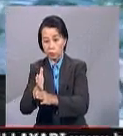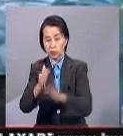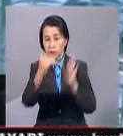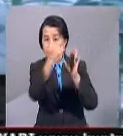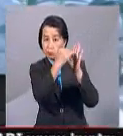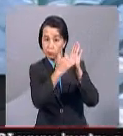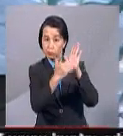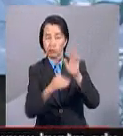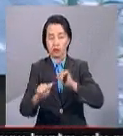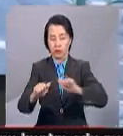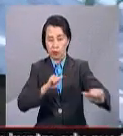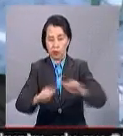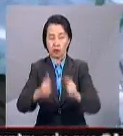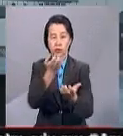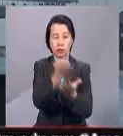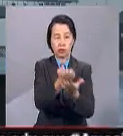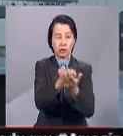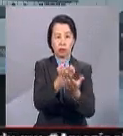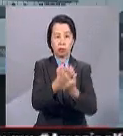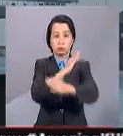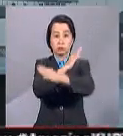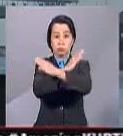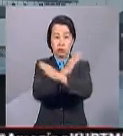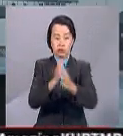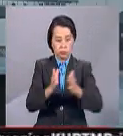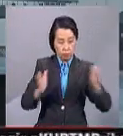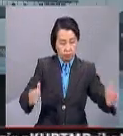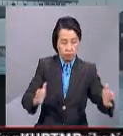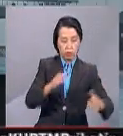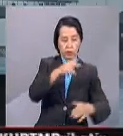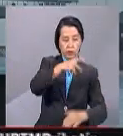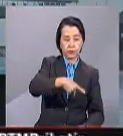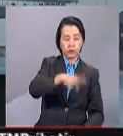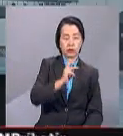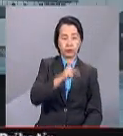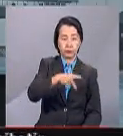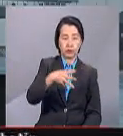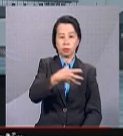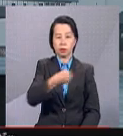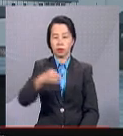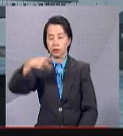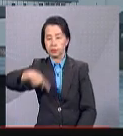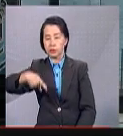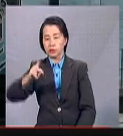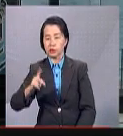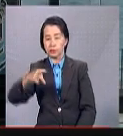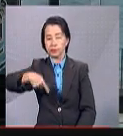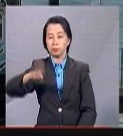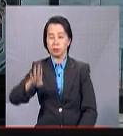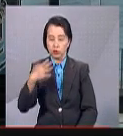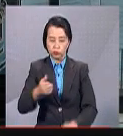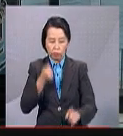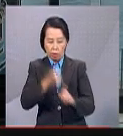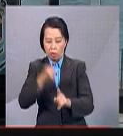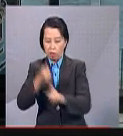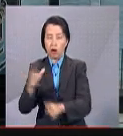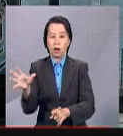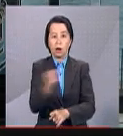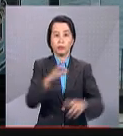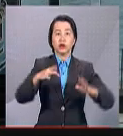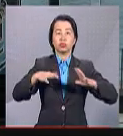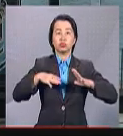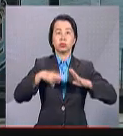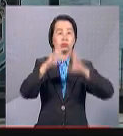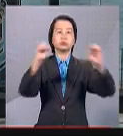tersenarai dalam aktiviti ekonomi yang dilarang sepanjang tempoh vcv dan pkpb dan telah di arah mengambil cuti